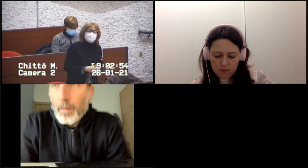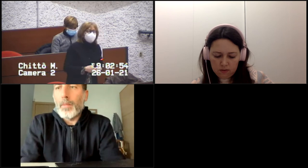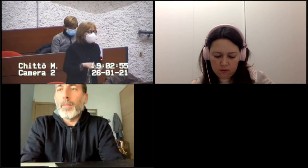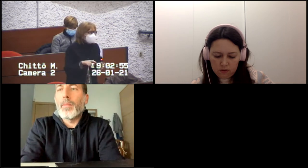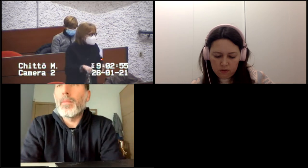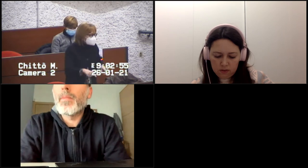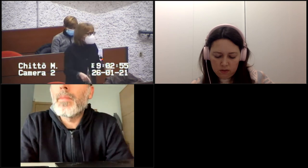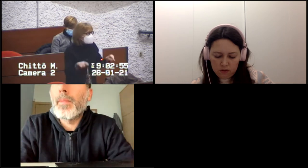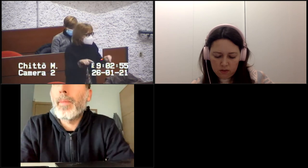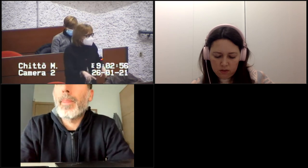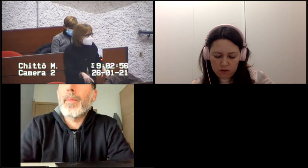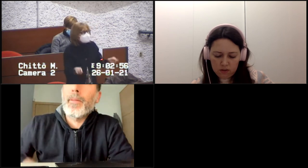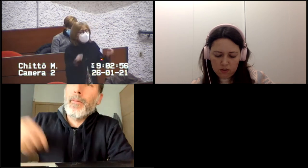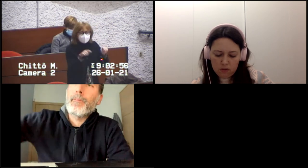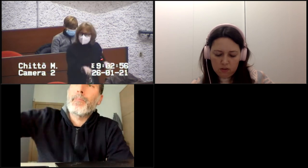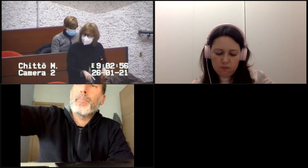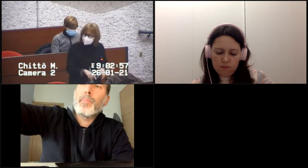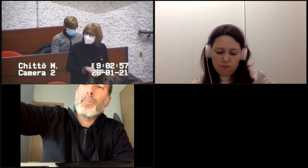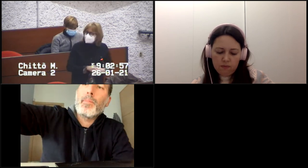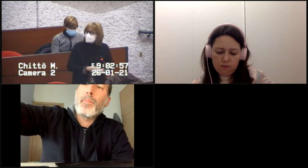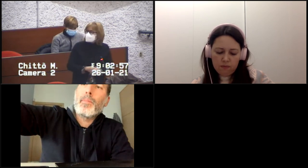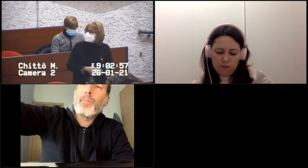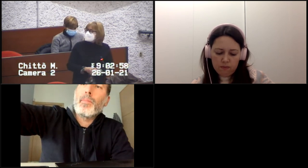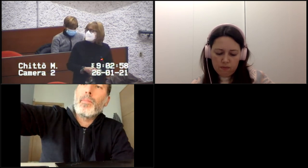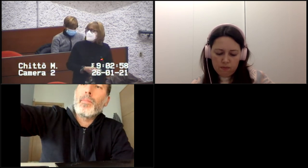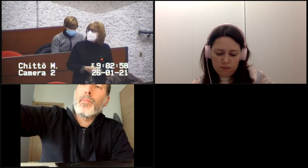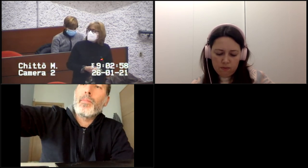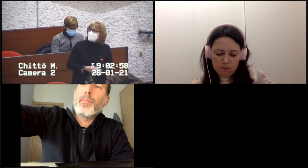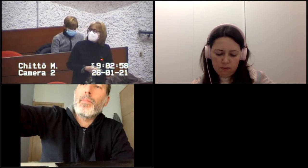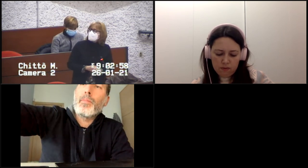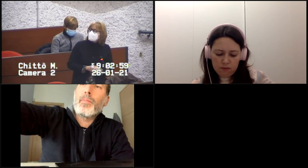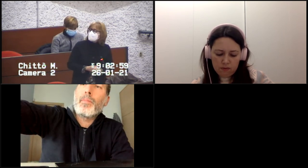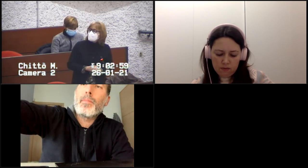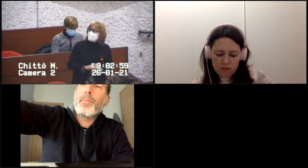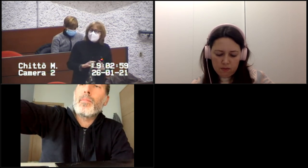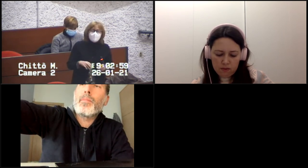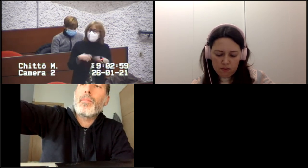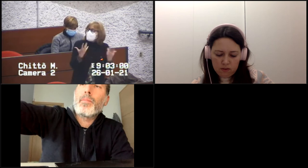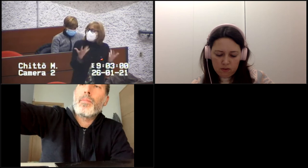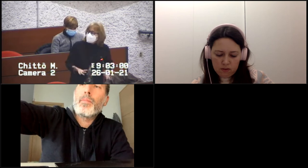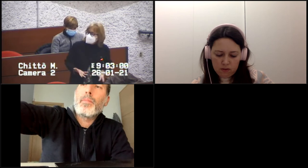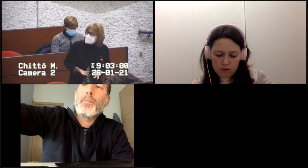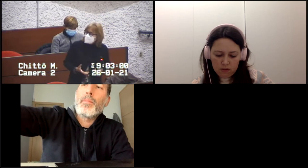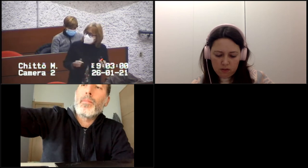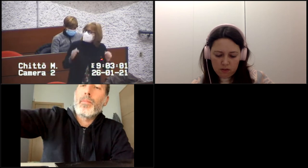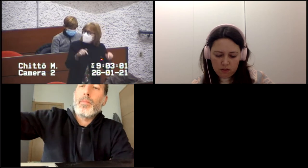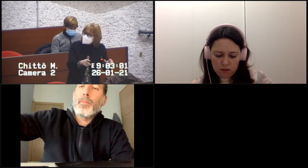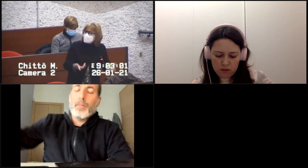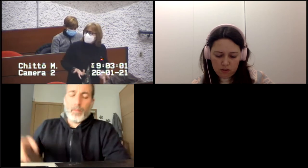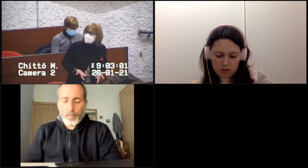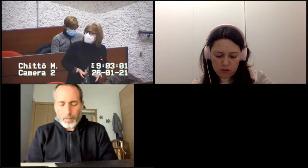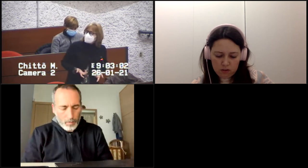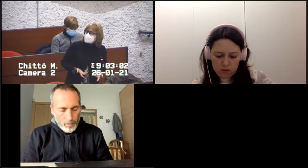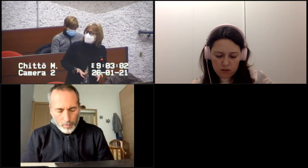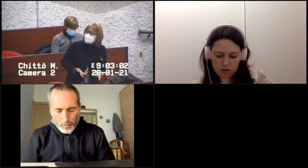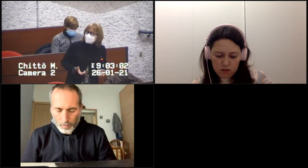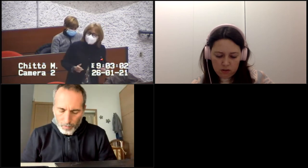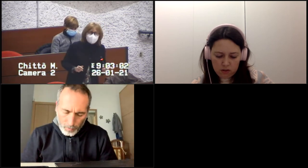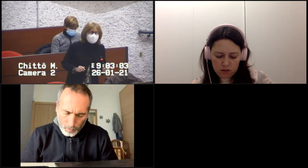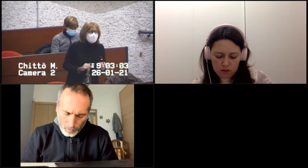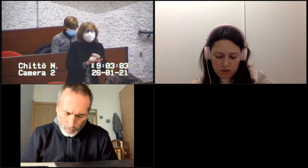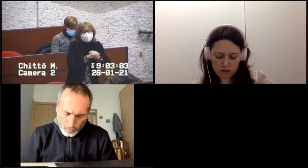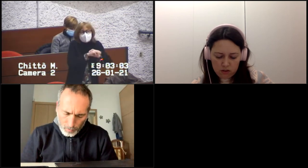il privato può arrivare e tu non hai nessun diritto di come dire, opporti e ti becchi il 20%